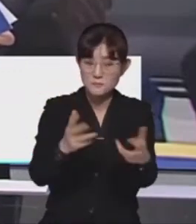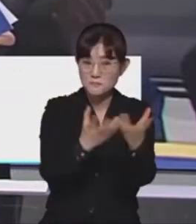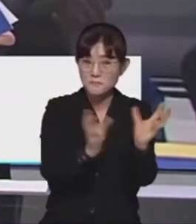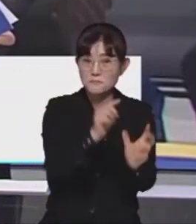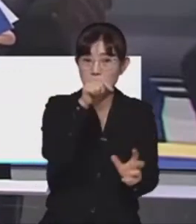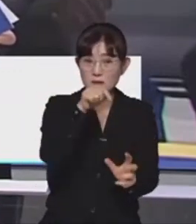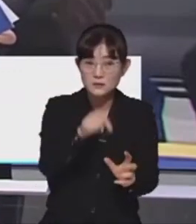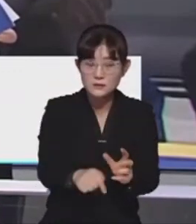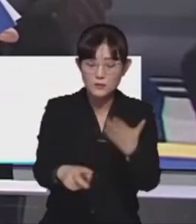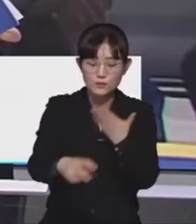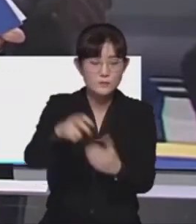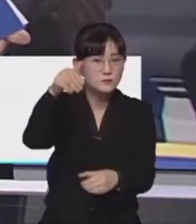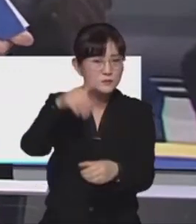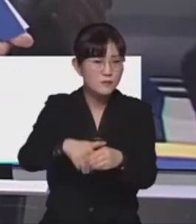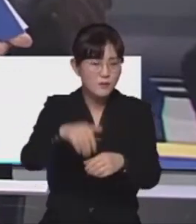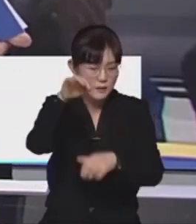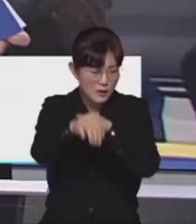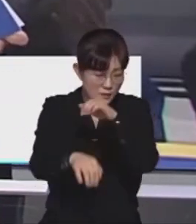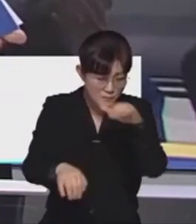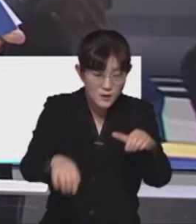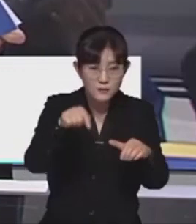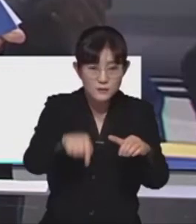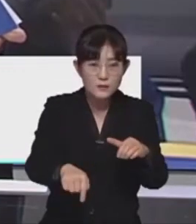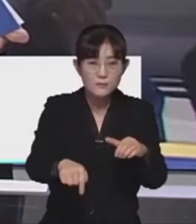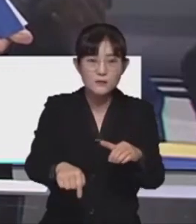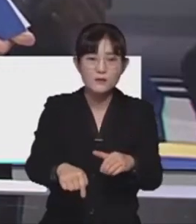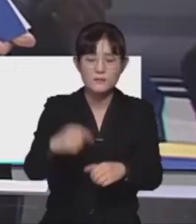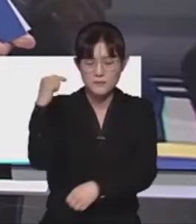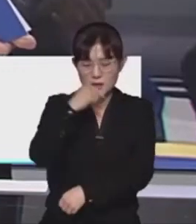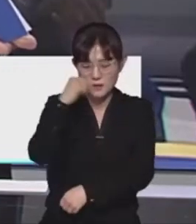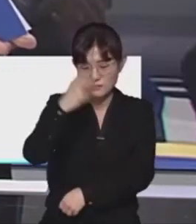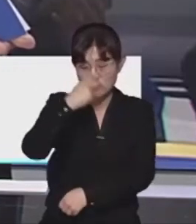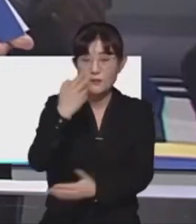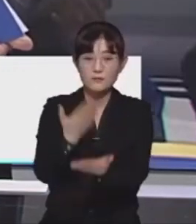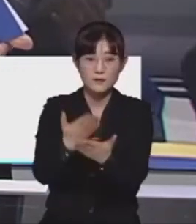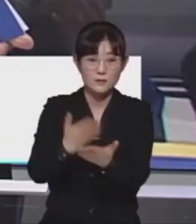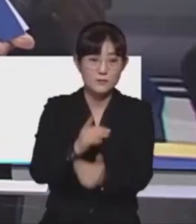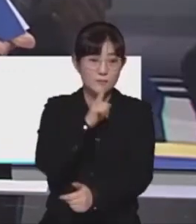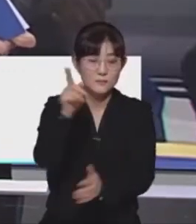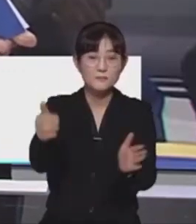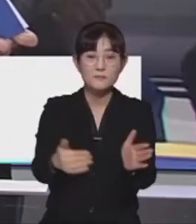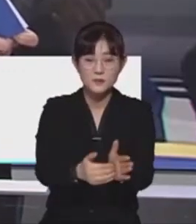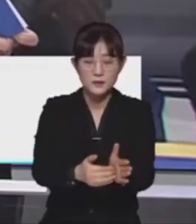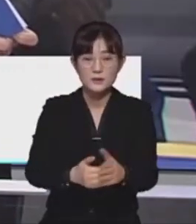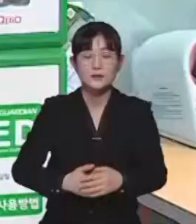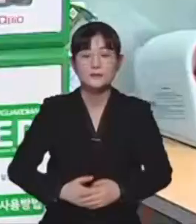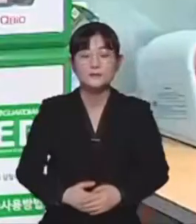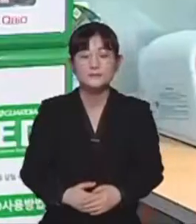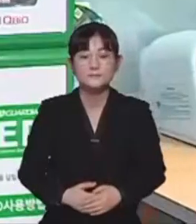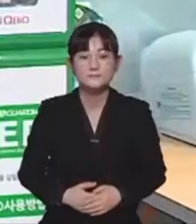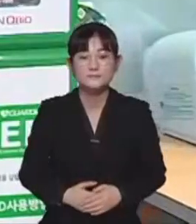불법 선거운동에 관여하고 있다며 엄정한 수사를 촉구했습니다. 고익수 기자가 보도합니다.